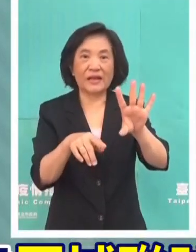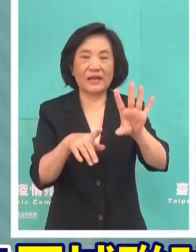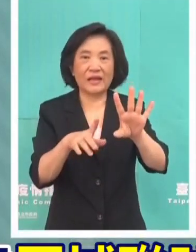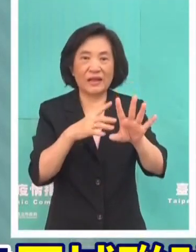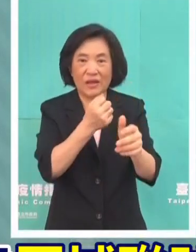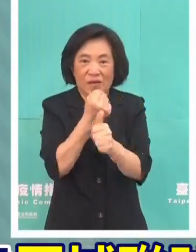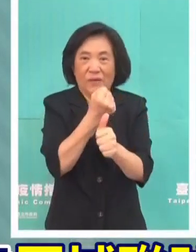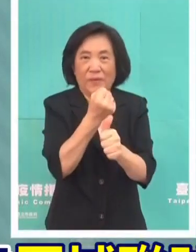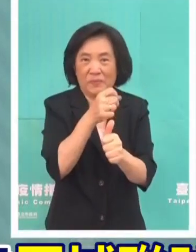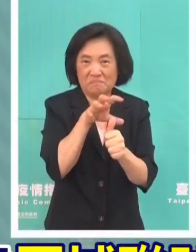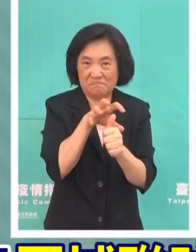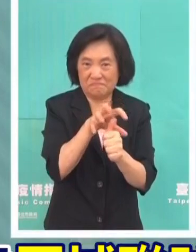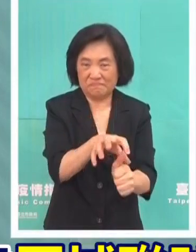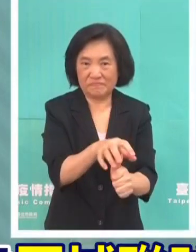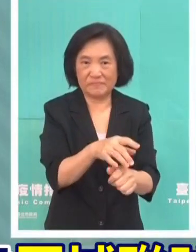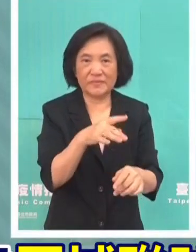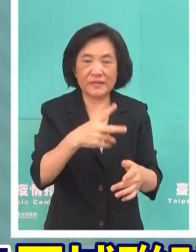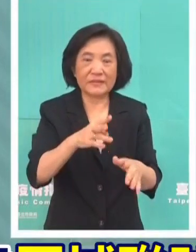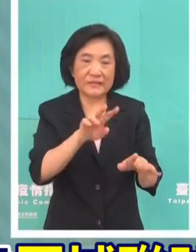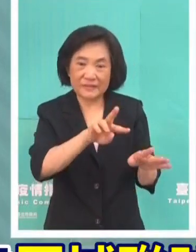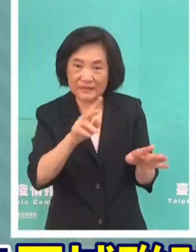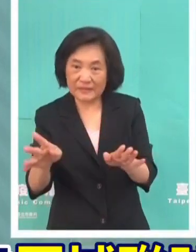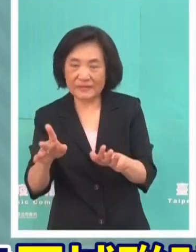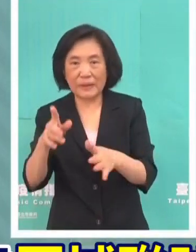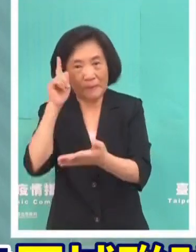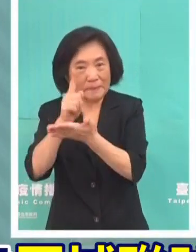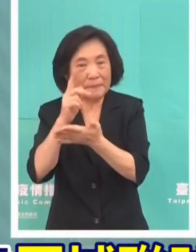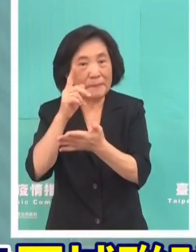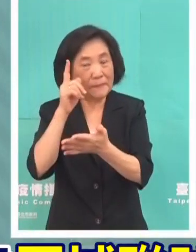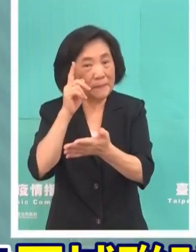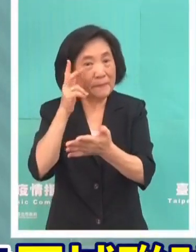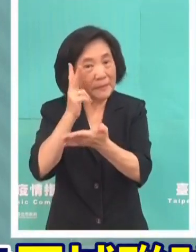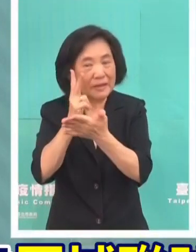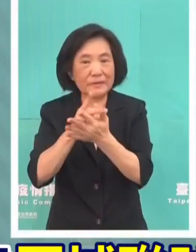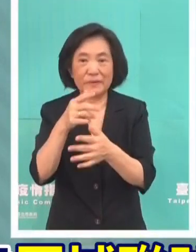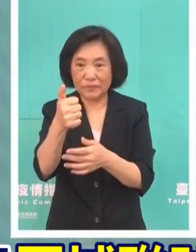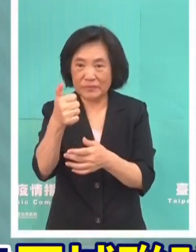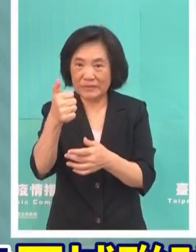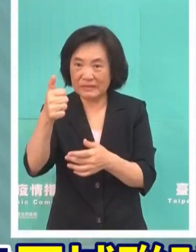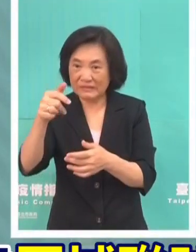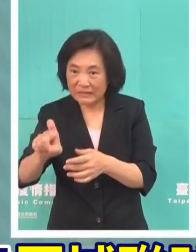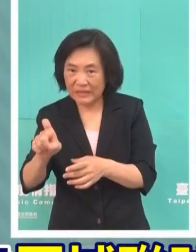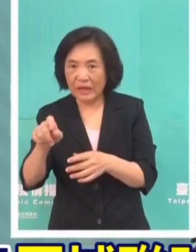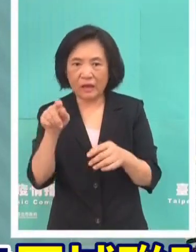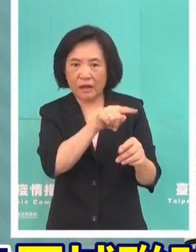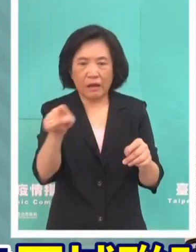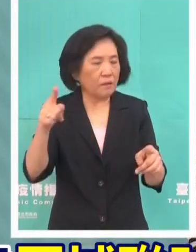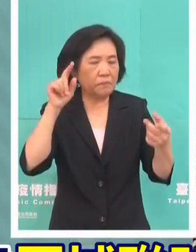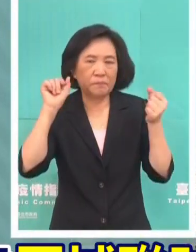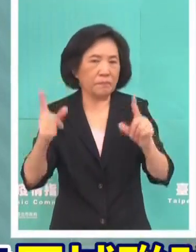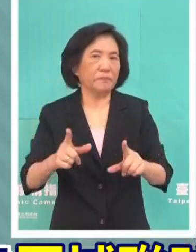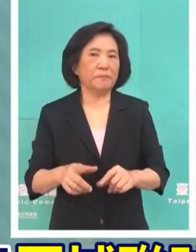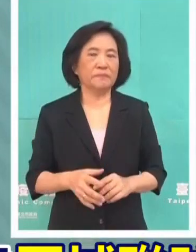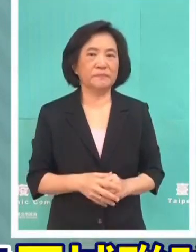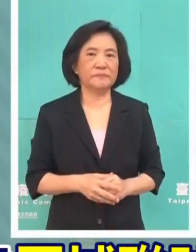法跟哦每周这个50例要降成20例，他的战术逻辑完全不一样。